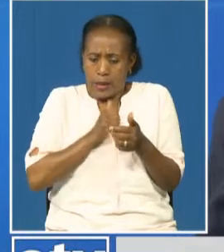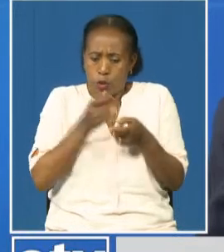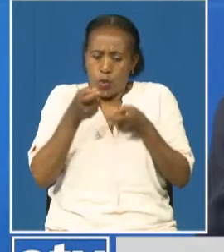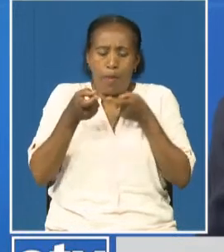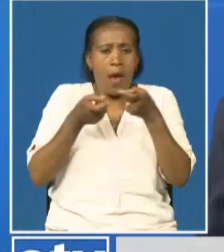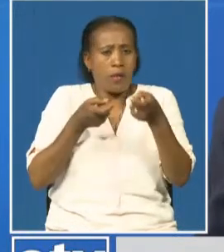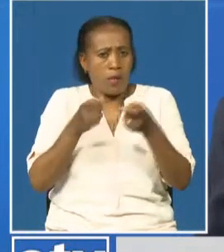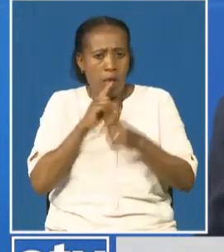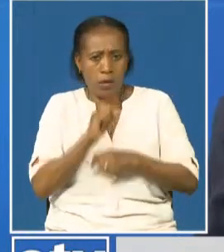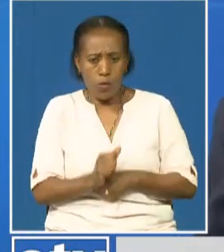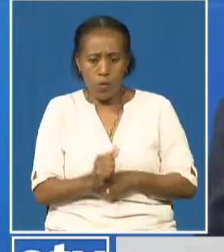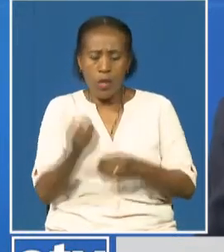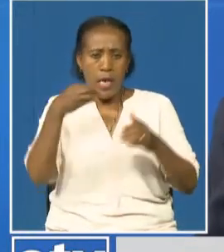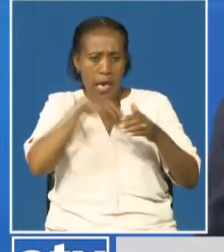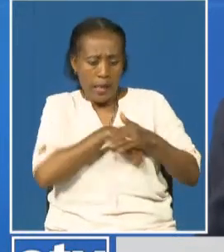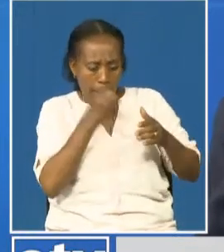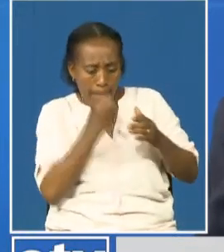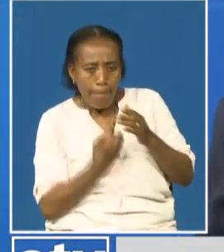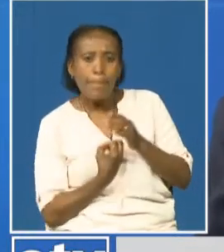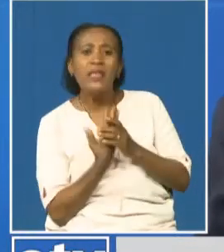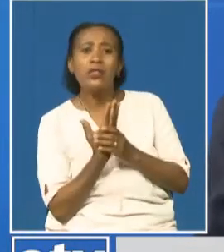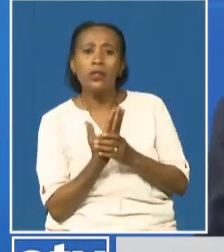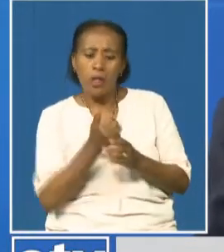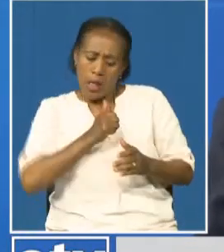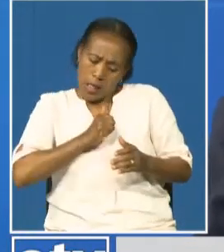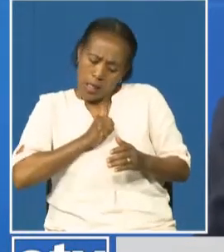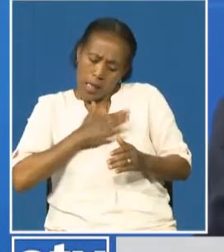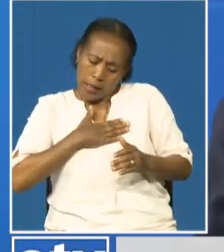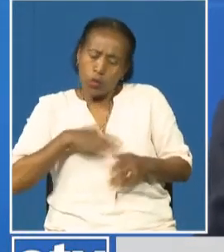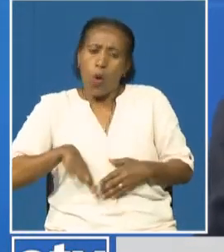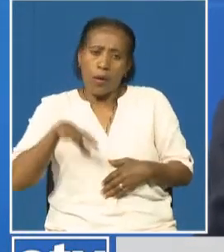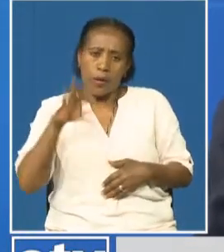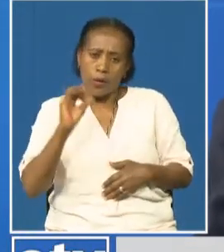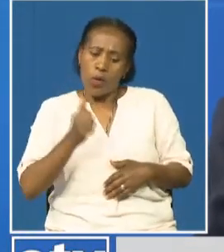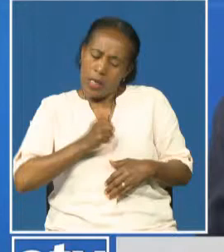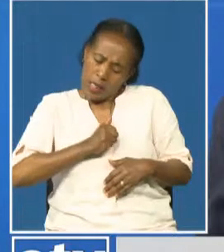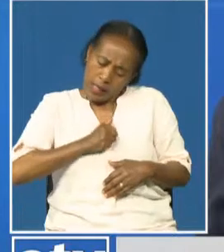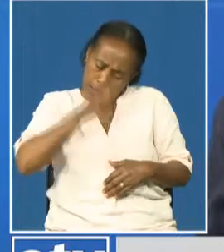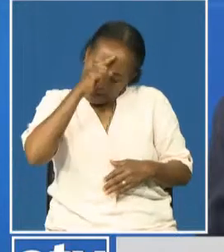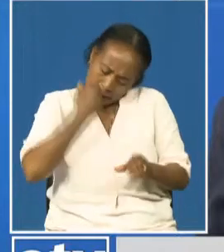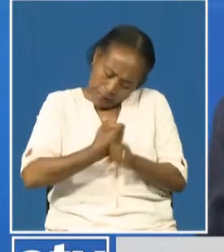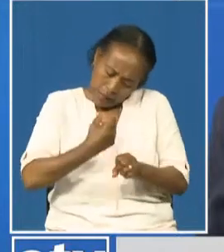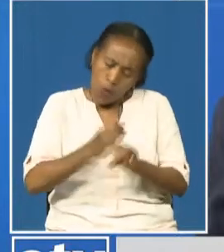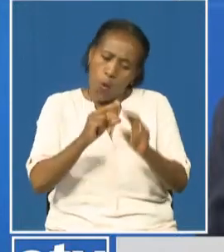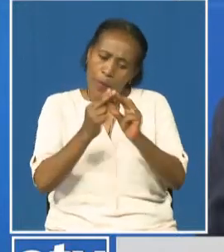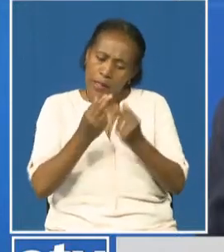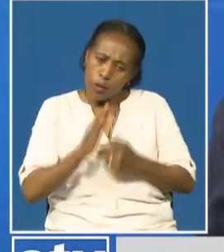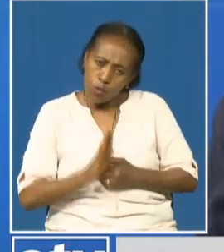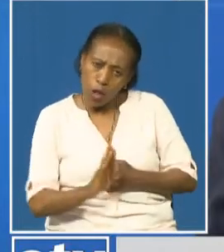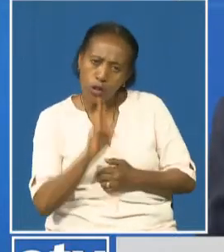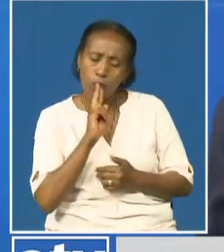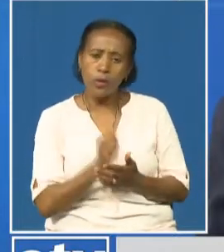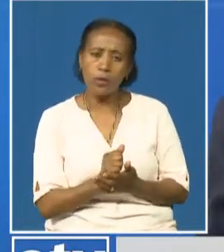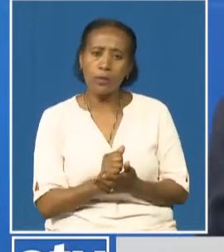የሚያስተዳድሩ የገቢ ምንጫቸውን ራሳቸው አግኝተው ራሳቸውንም ቤተሰቦቻቸውንም